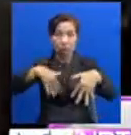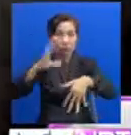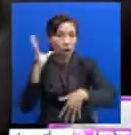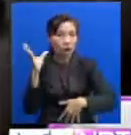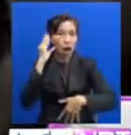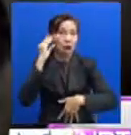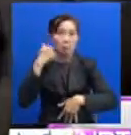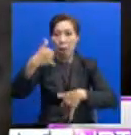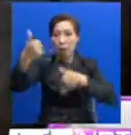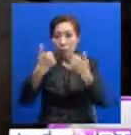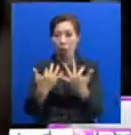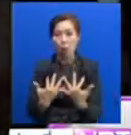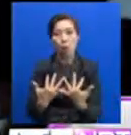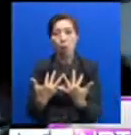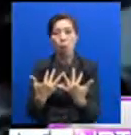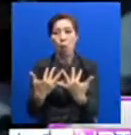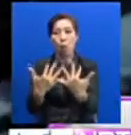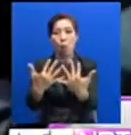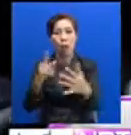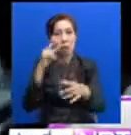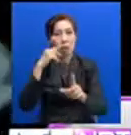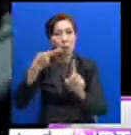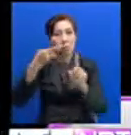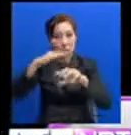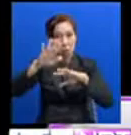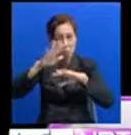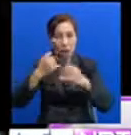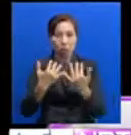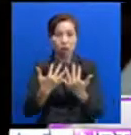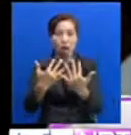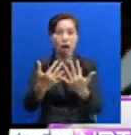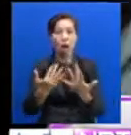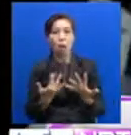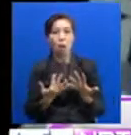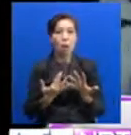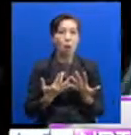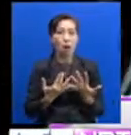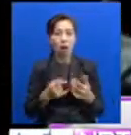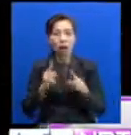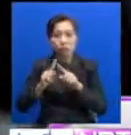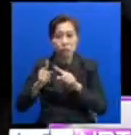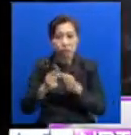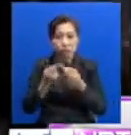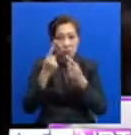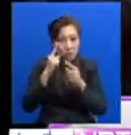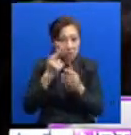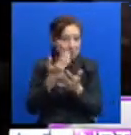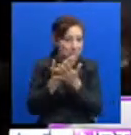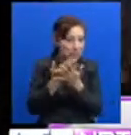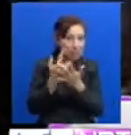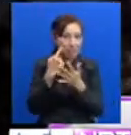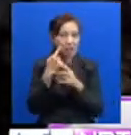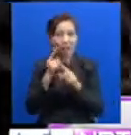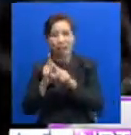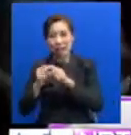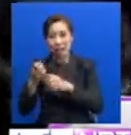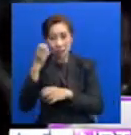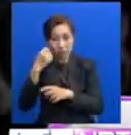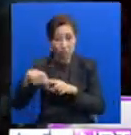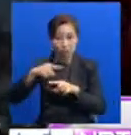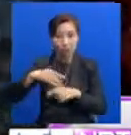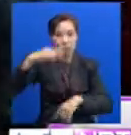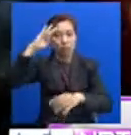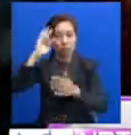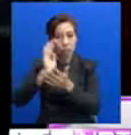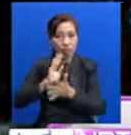ประเทศล่าสุดมีประชาชนกว่าหมื่นคนเดินทางไปร่วมงานจนแน่นพื้นที่วัดส่งผลให้ทหารกองทัพภาคที่ 3และตำรวจ